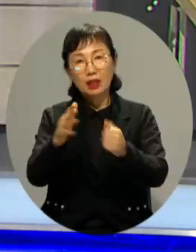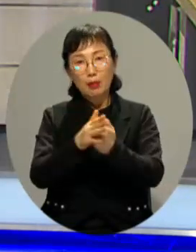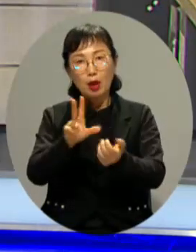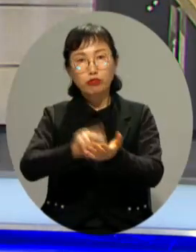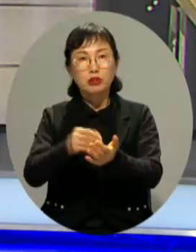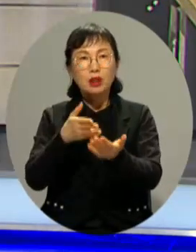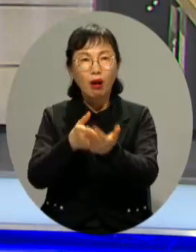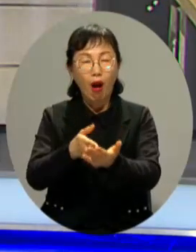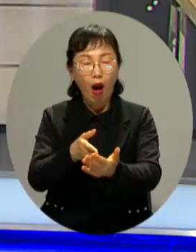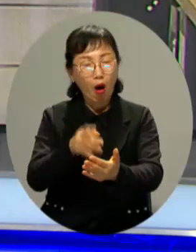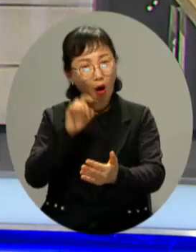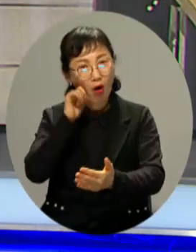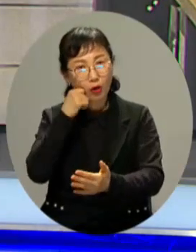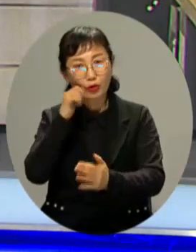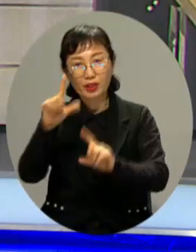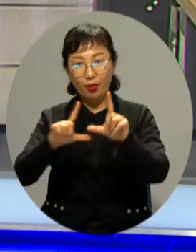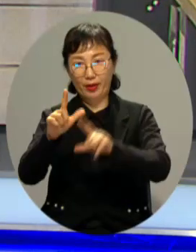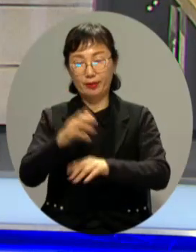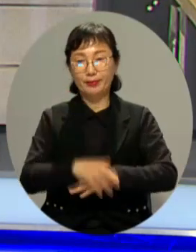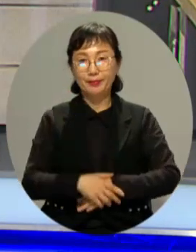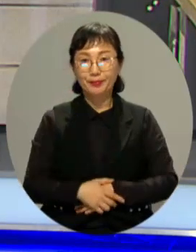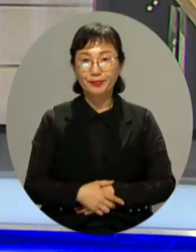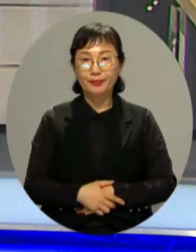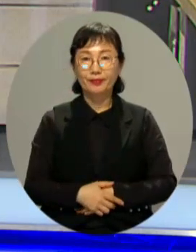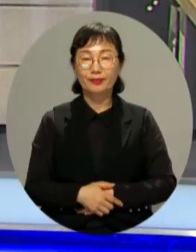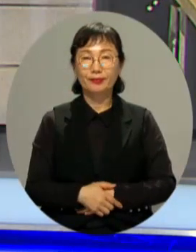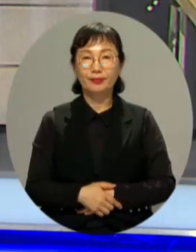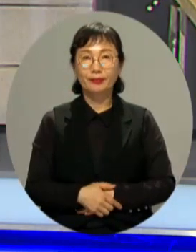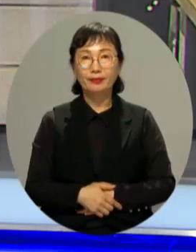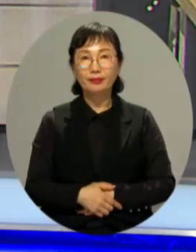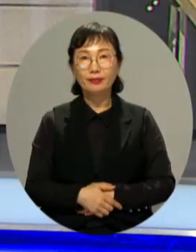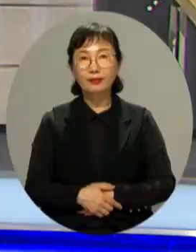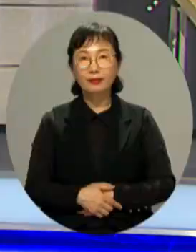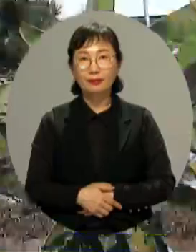쉽지 않다는 입장입니다. 이창익 기자입니다.